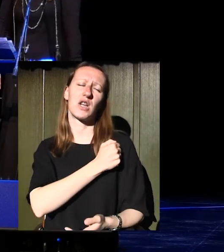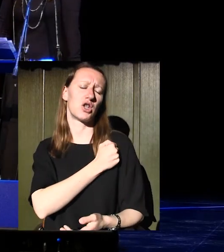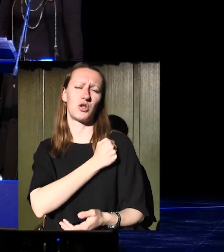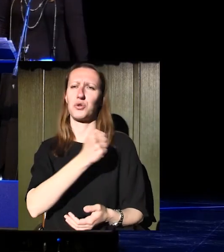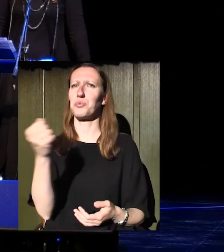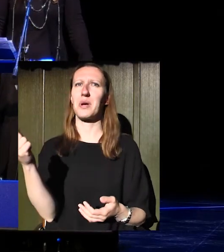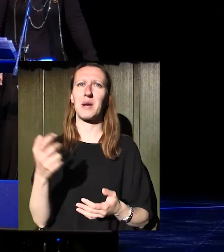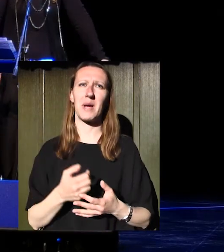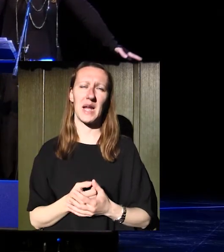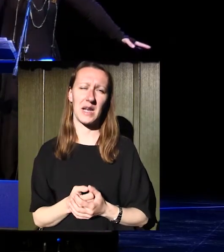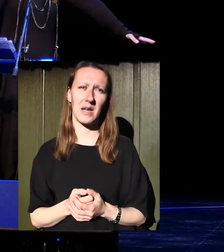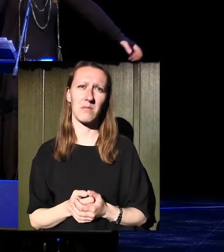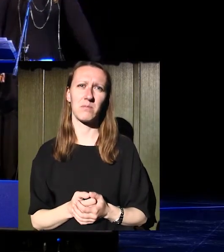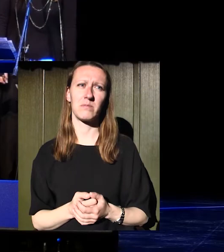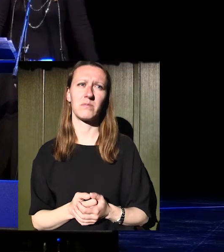htio biti